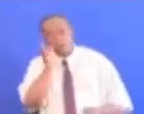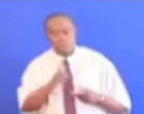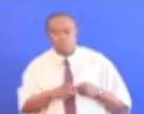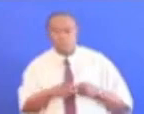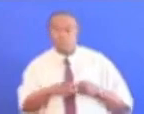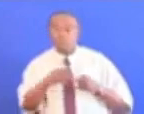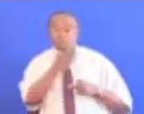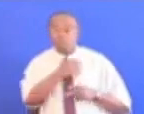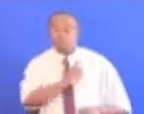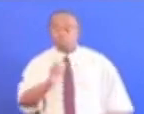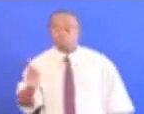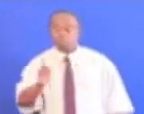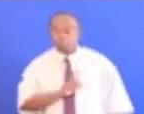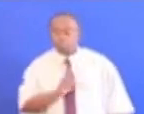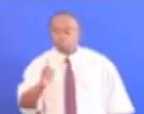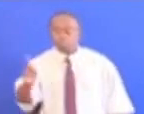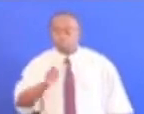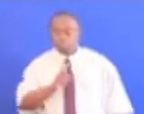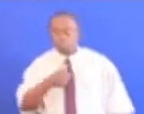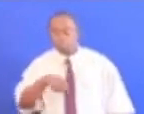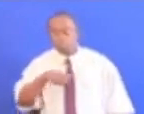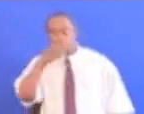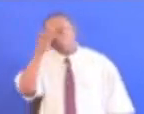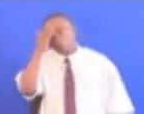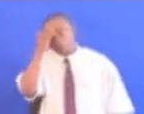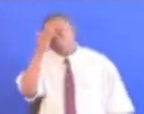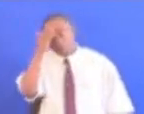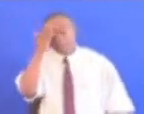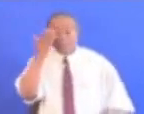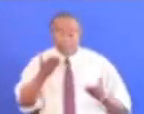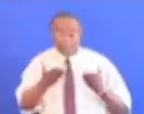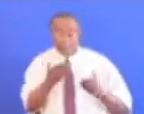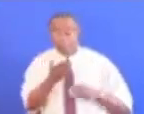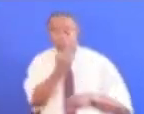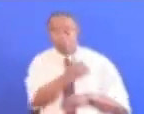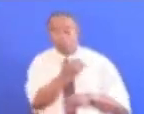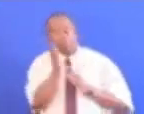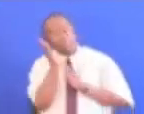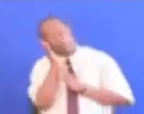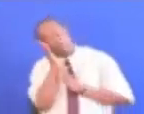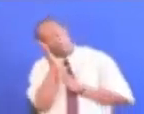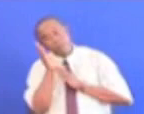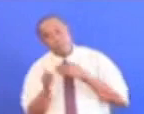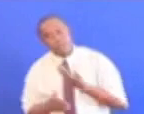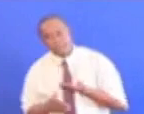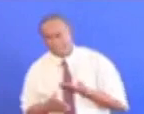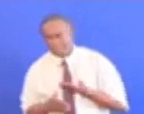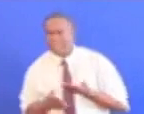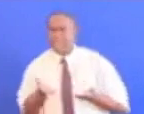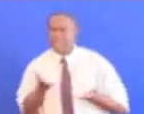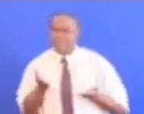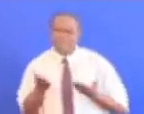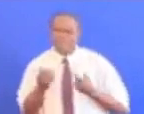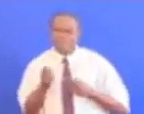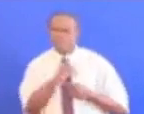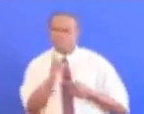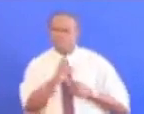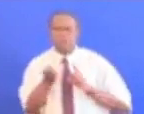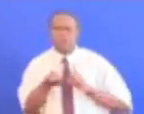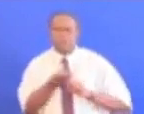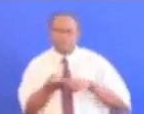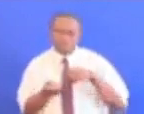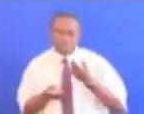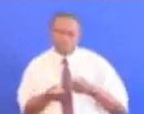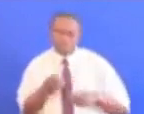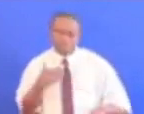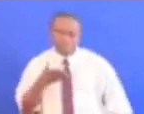kutwa. Lakini vile vile tunafahamu inawezekana huduma hizi za mabweni kwa wale wanafunzi wanaotoka mbali zikawa sio toshelezi. Lakini